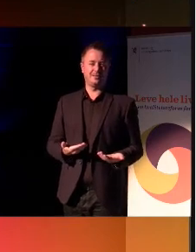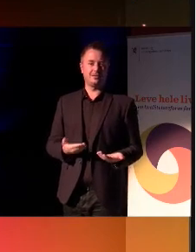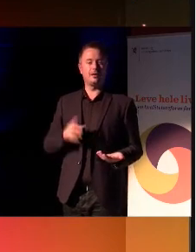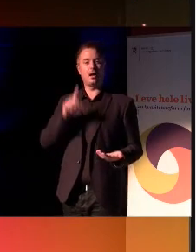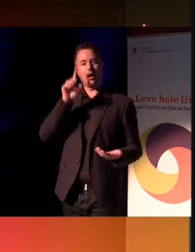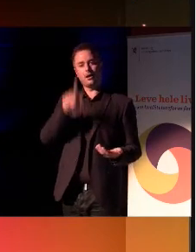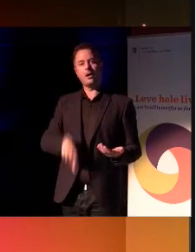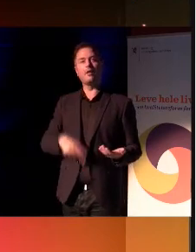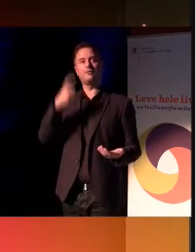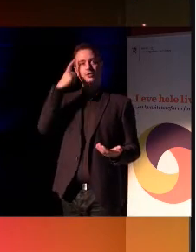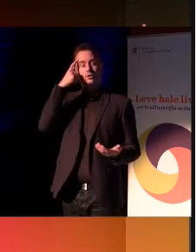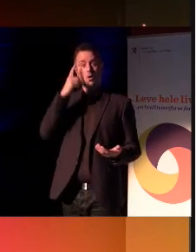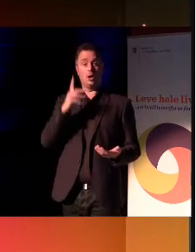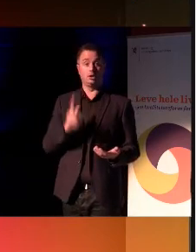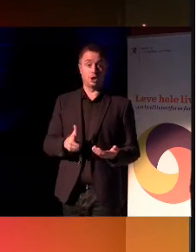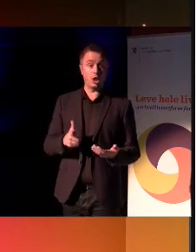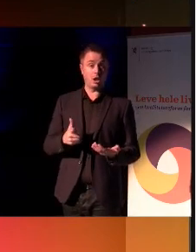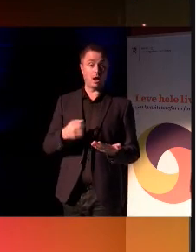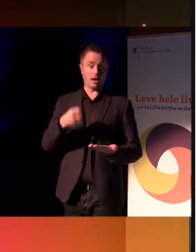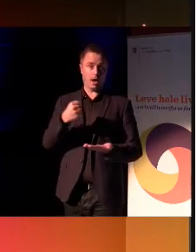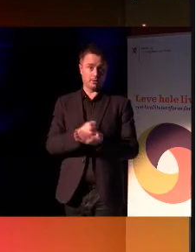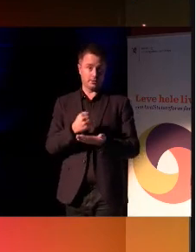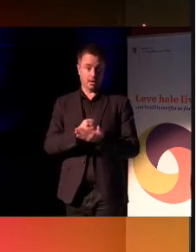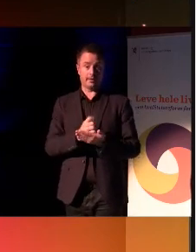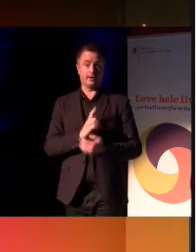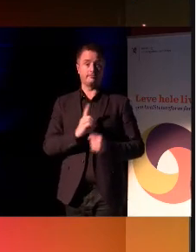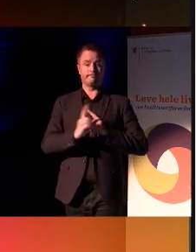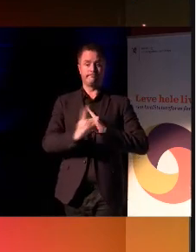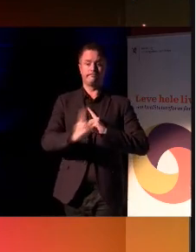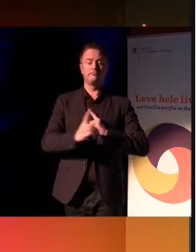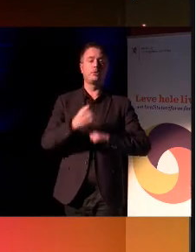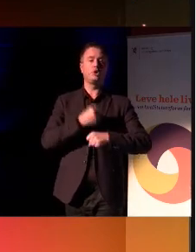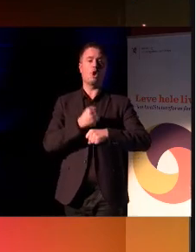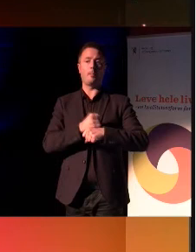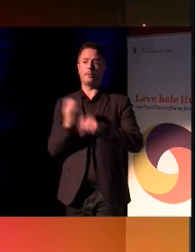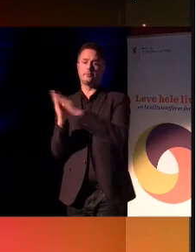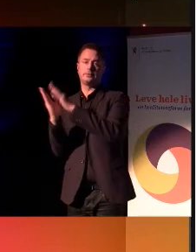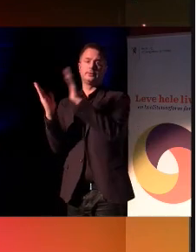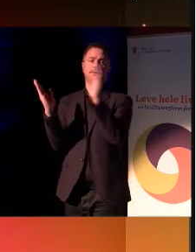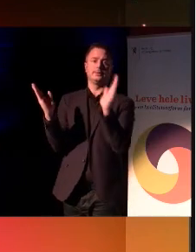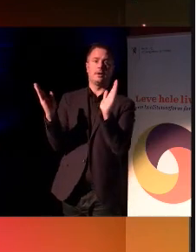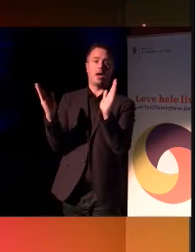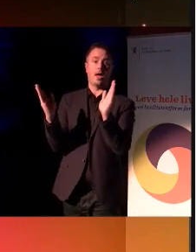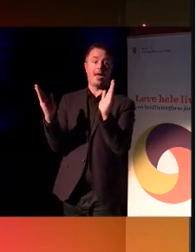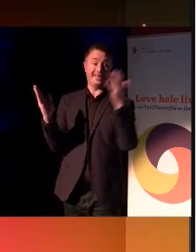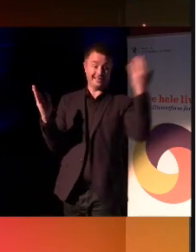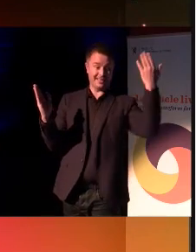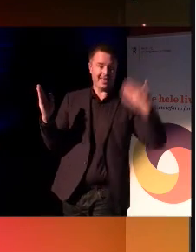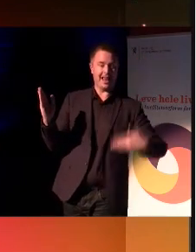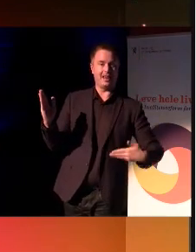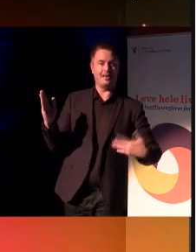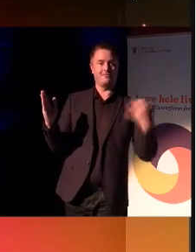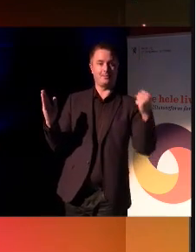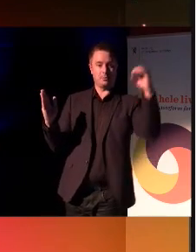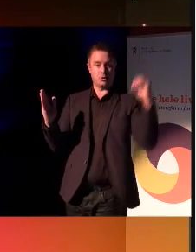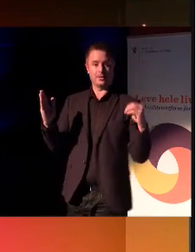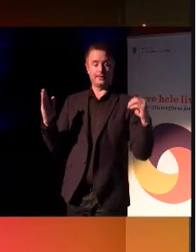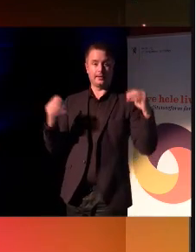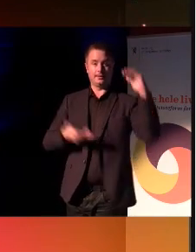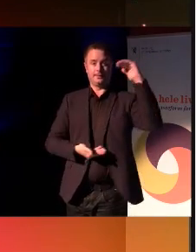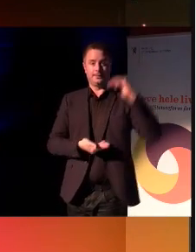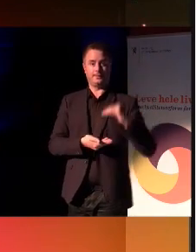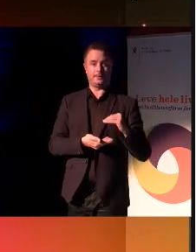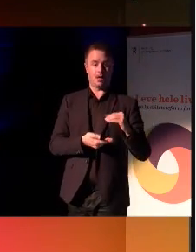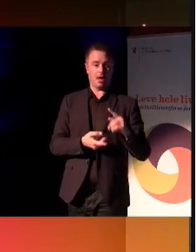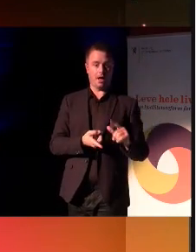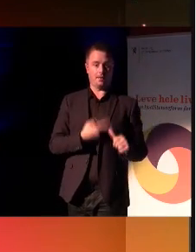planlegger bemanningene våre. Vi har jo gjerne ofte halvert en bemanning på kveld og på helg. Behovene